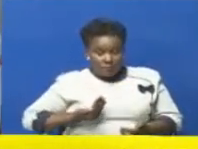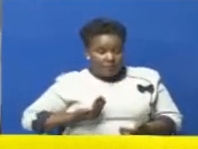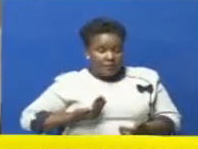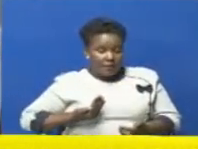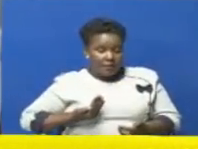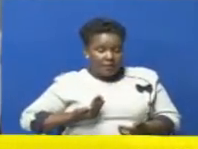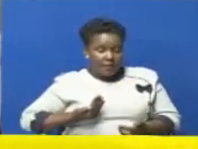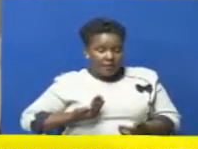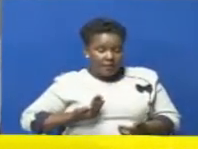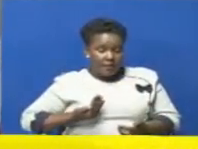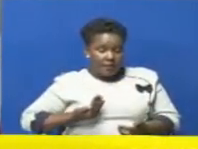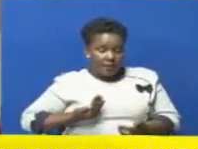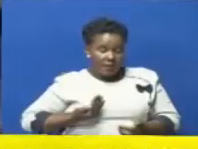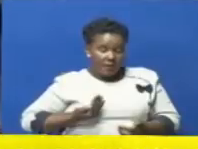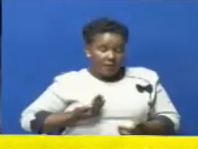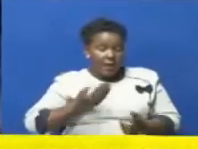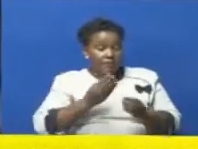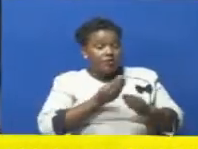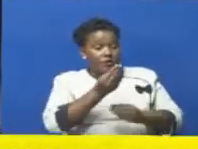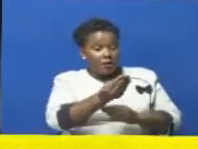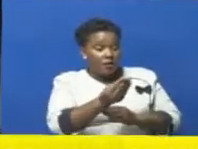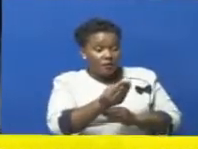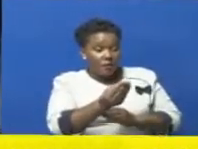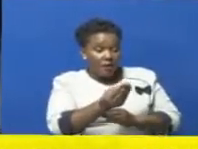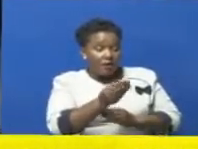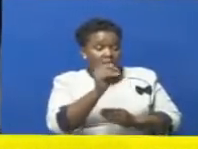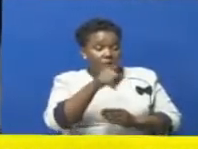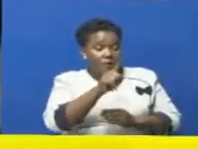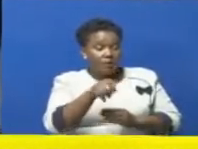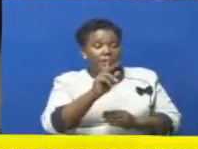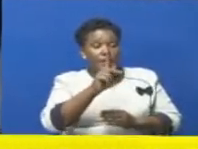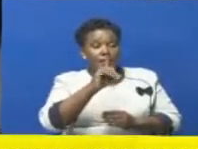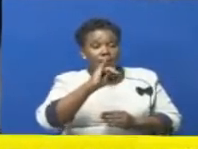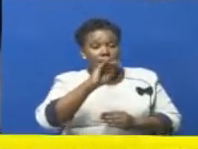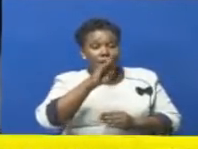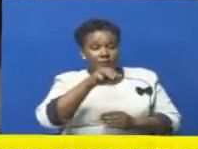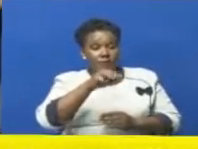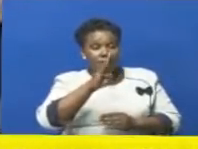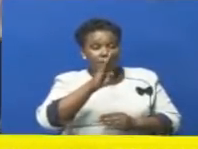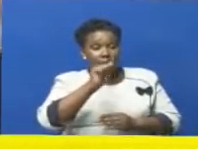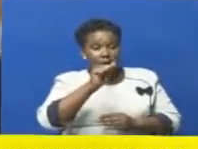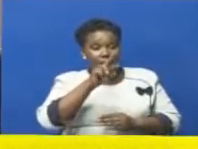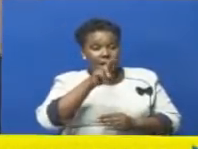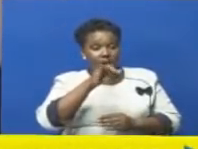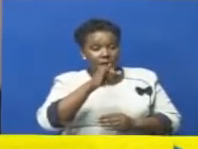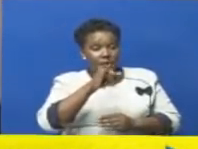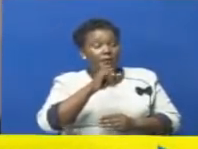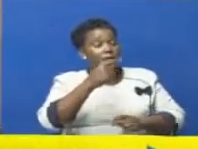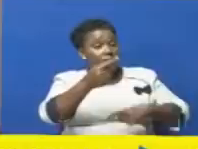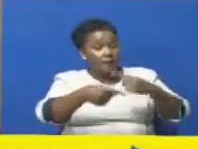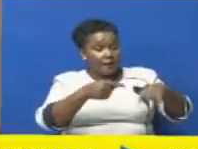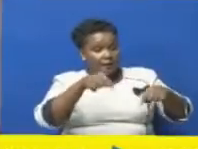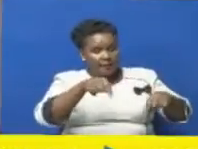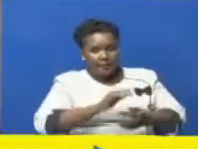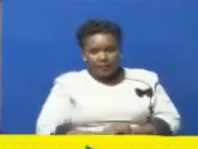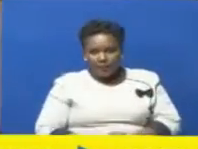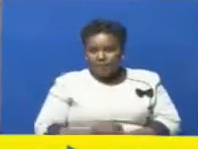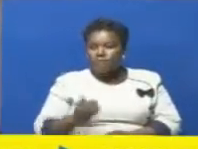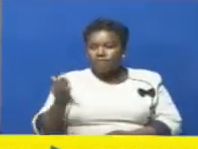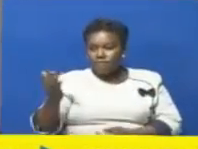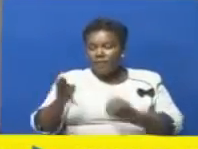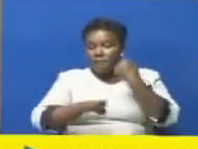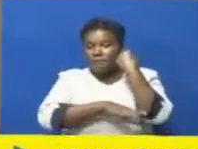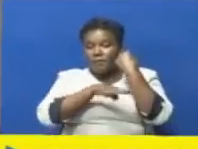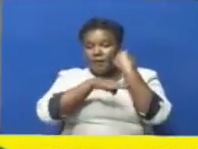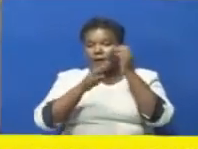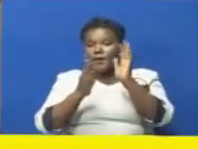nchini Ujerumani, Irmgard Futner, imeendelea leo nchini humo. Kesi hiyo ya mwanamke huyo mwenye umri wa miaka